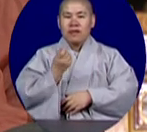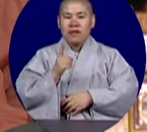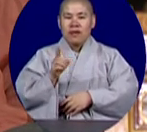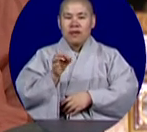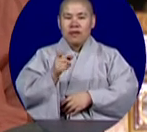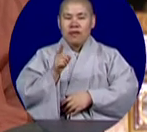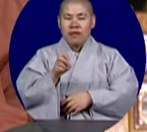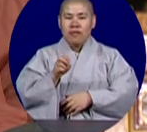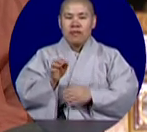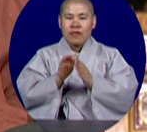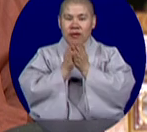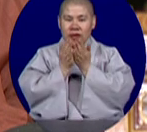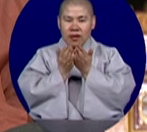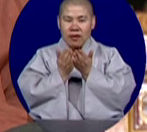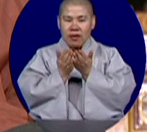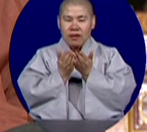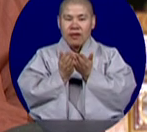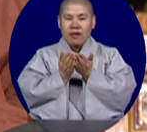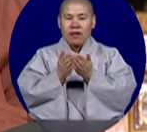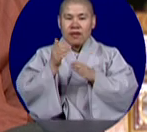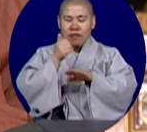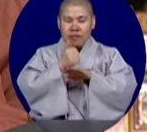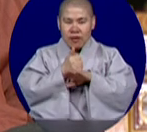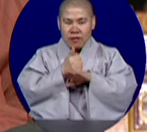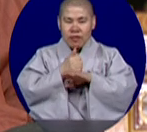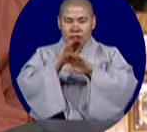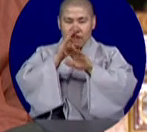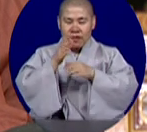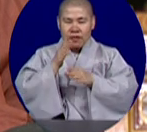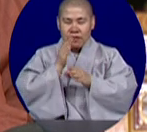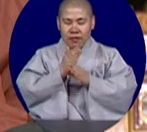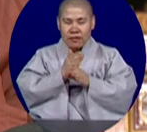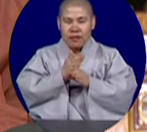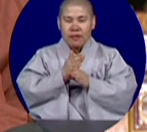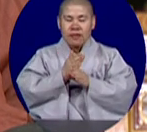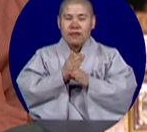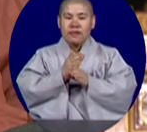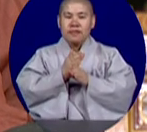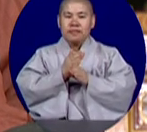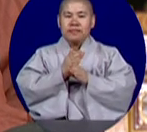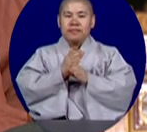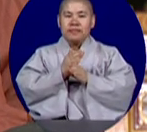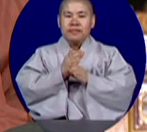화엄경 제일 마지막 부분에 어떤 말이 있느냐면